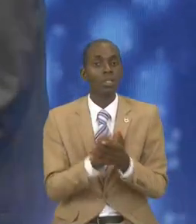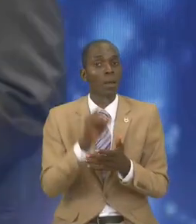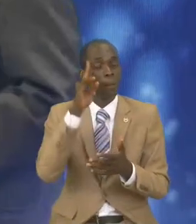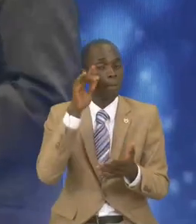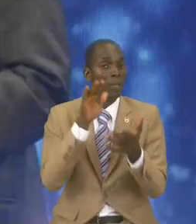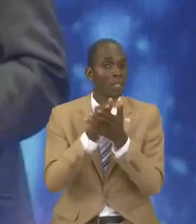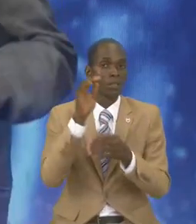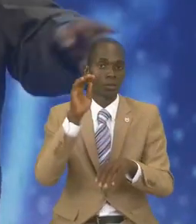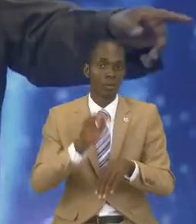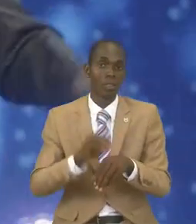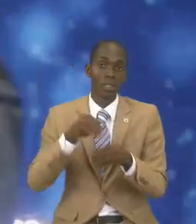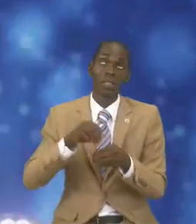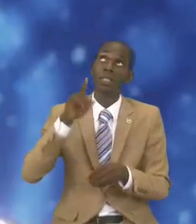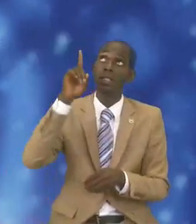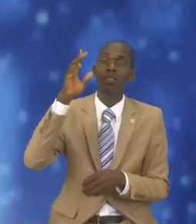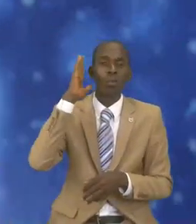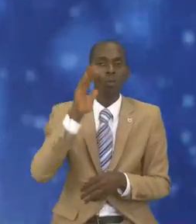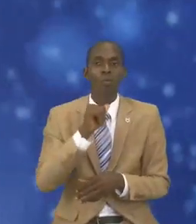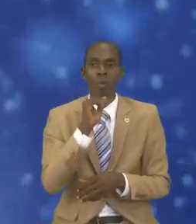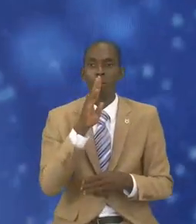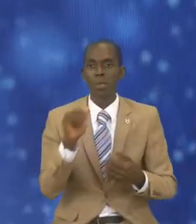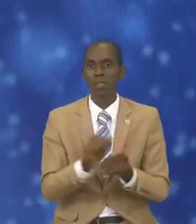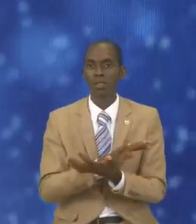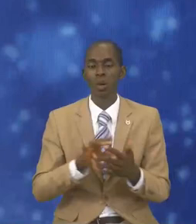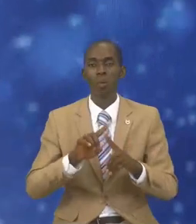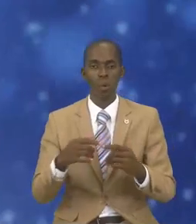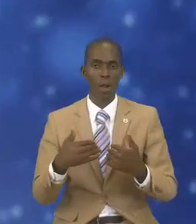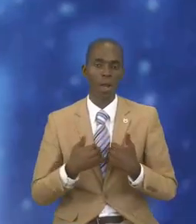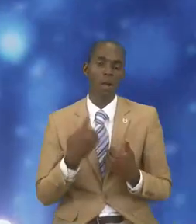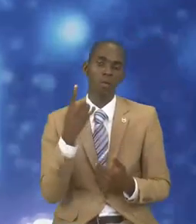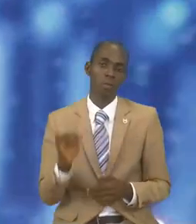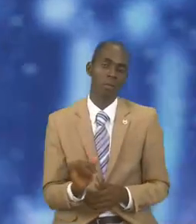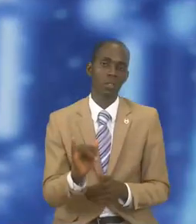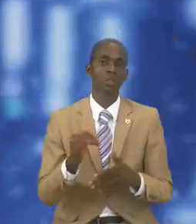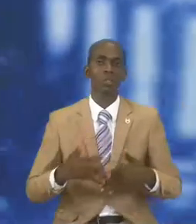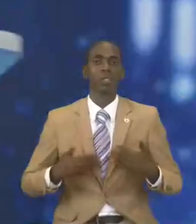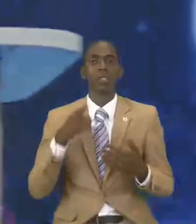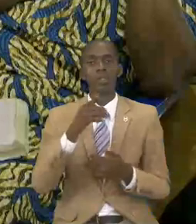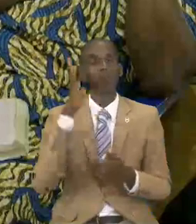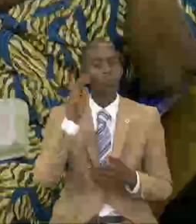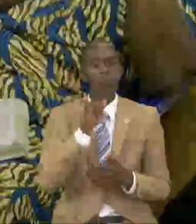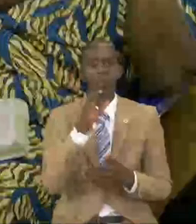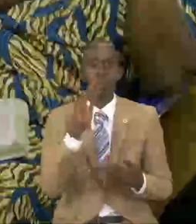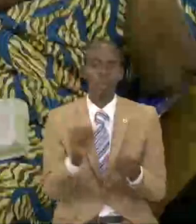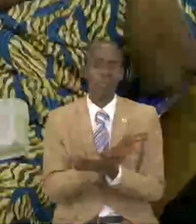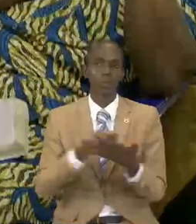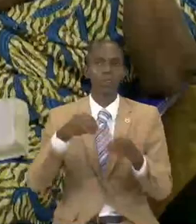croit en lui ne périsse point, mais qu'il ait la vie éternelle. Tu ne vas pas